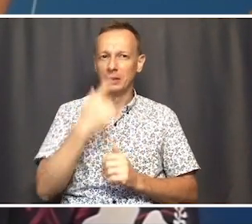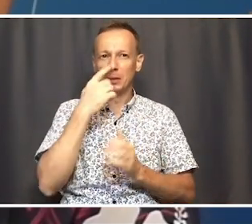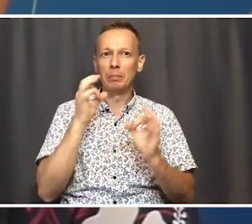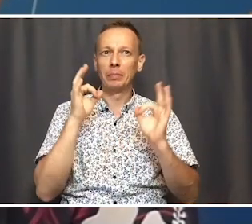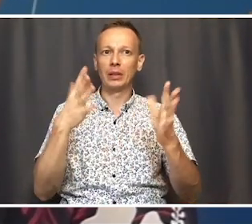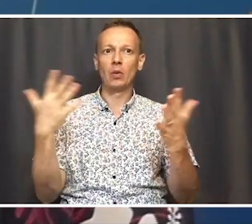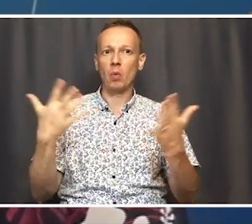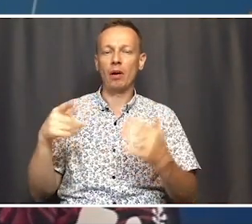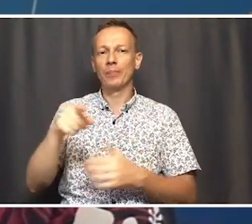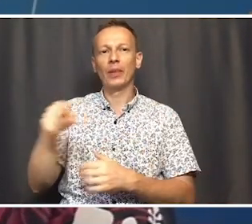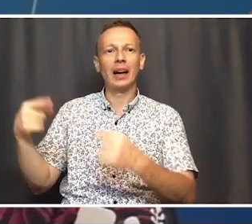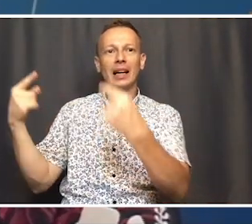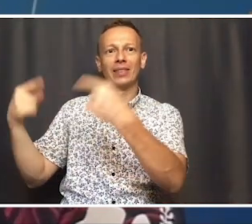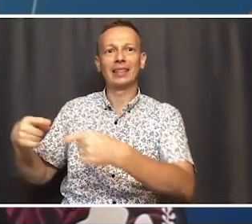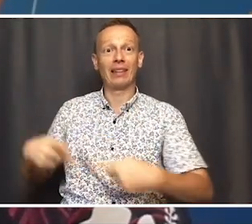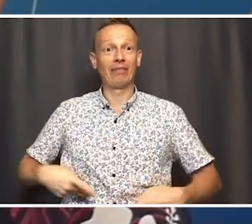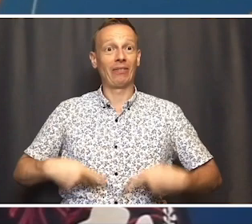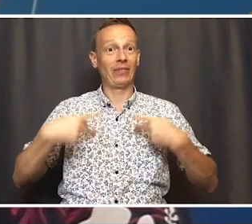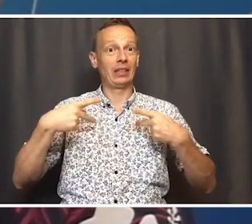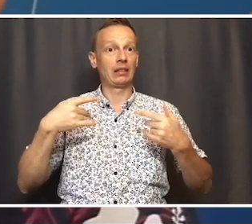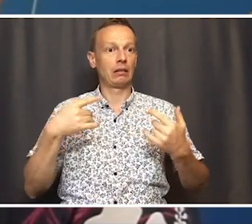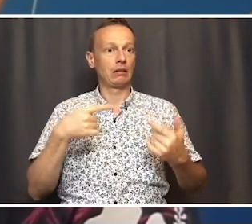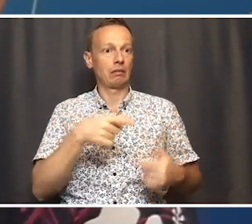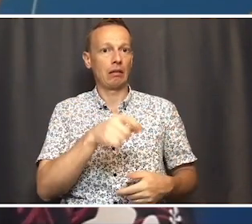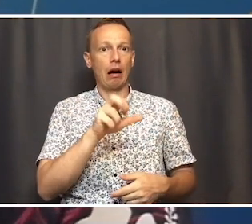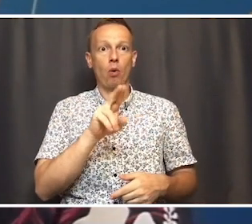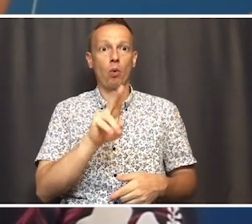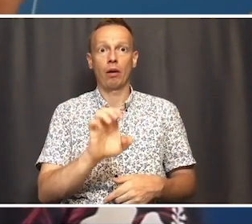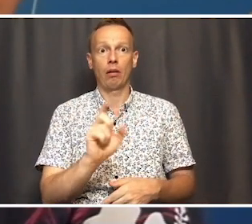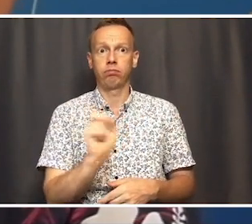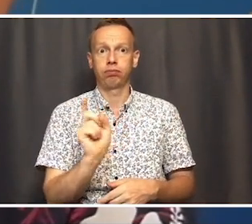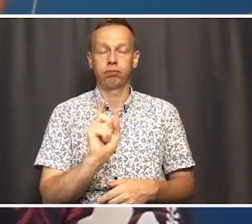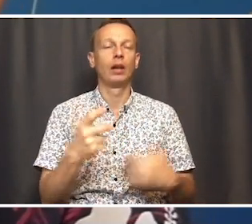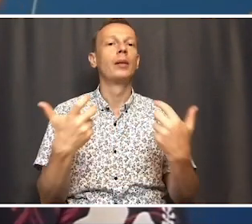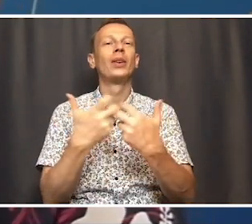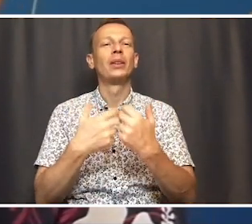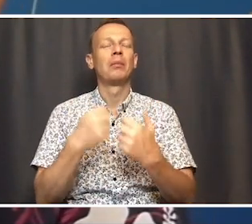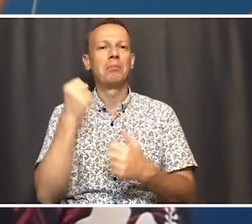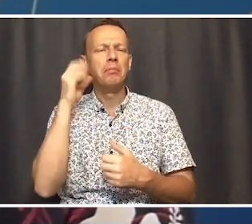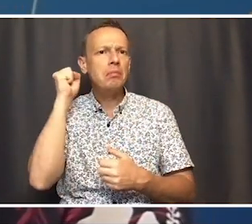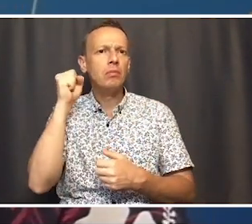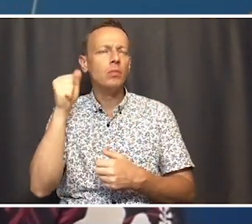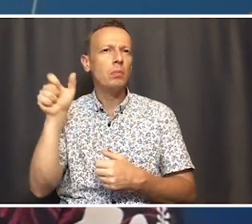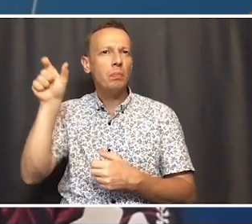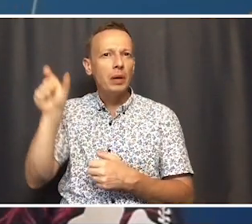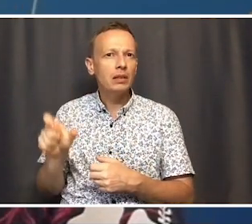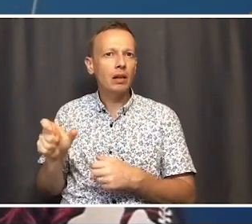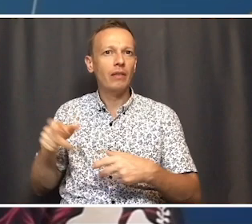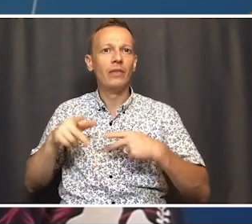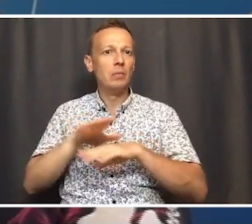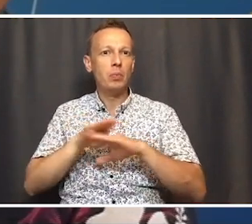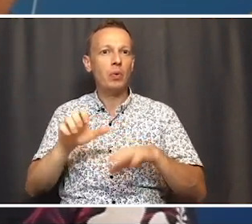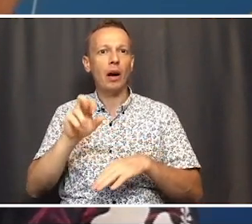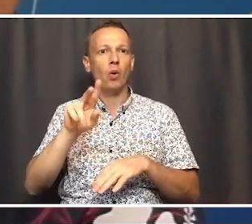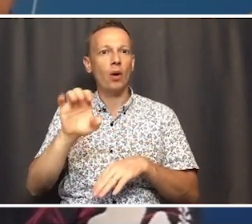mes adversaires ne vivent pas à Aroué. Et j'ai entendu, je dis bien j'ai entendu, que l'une ne vivrait plus sur